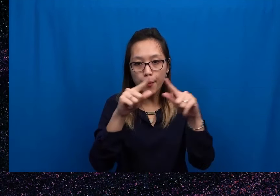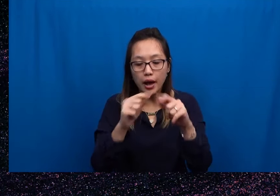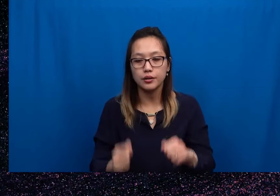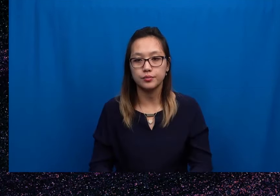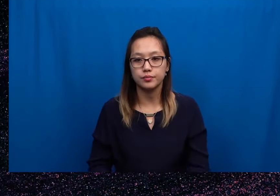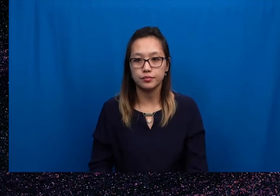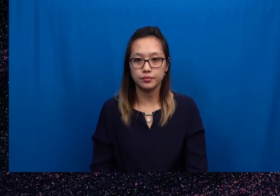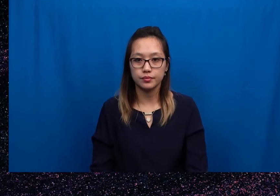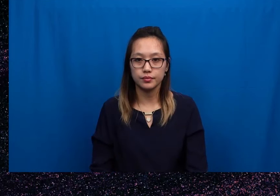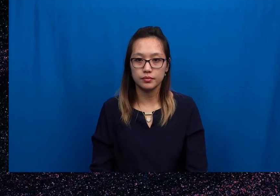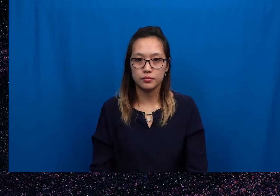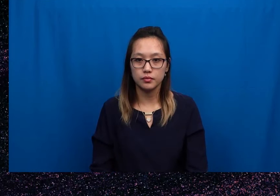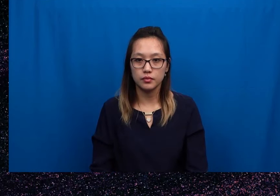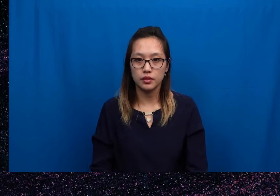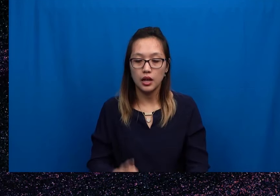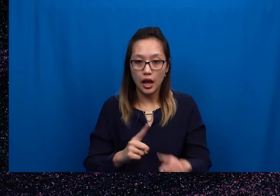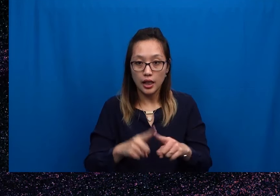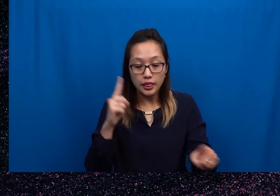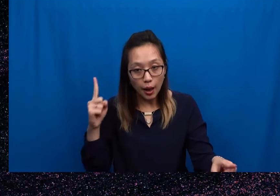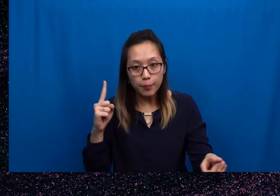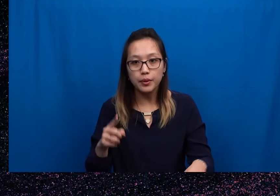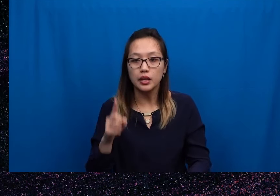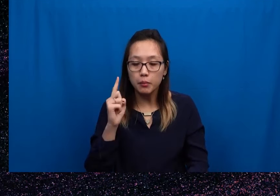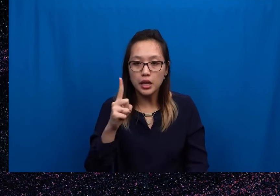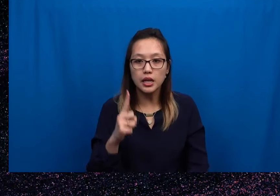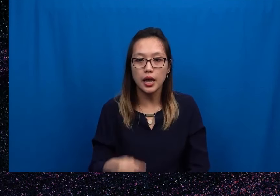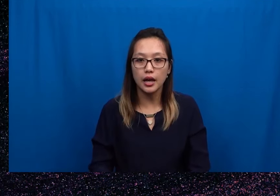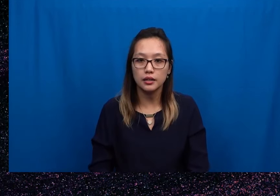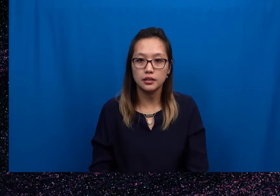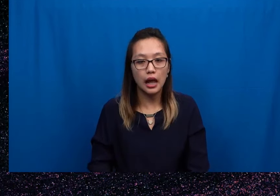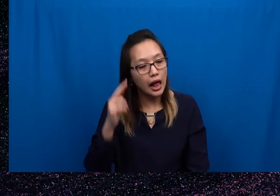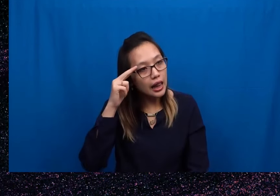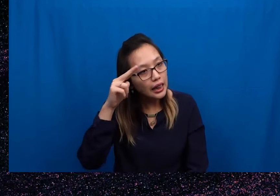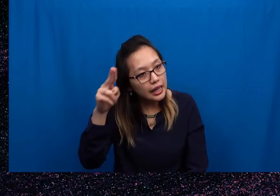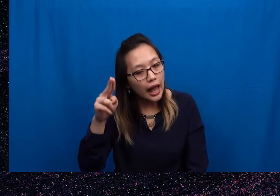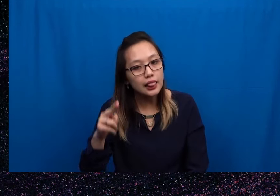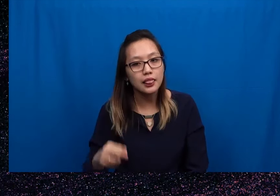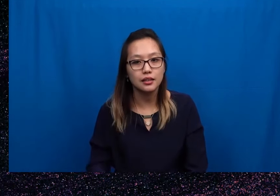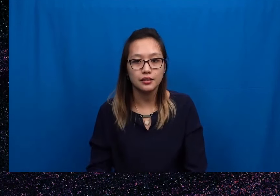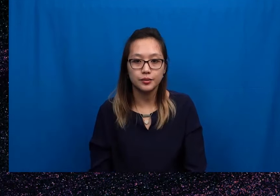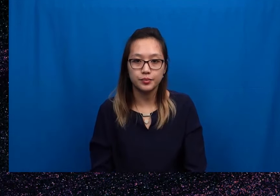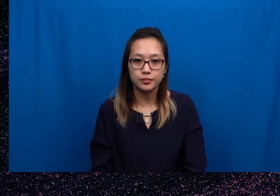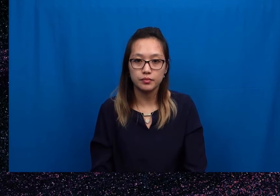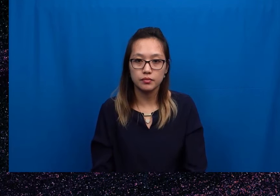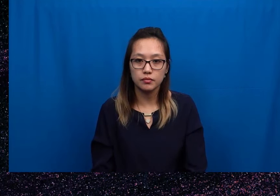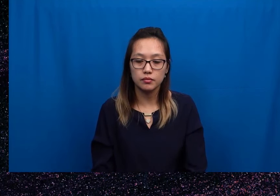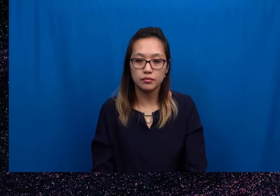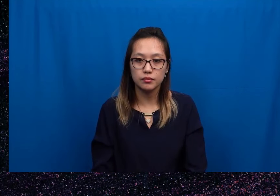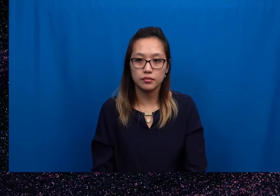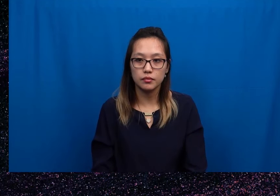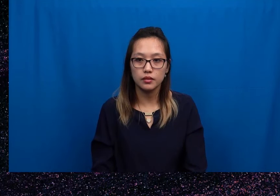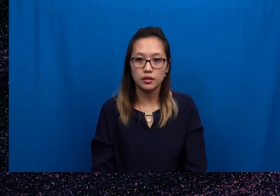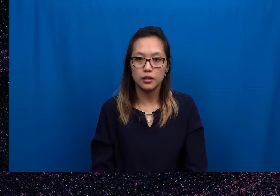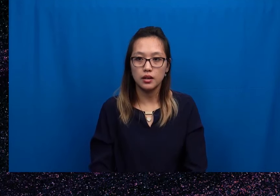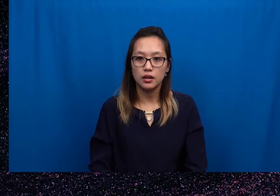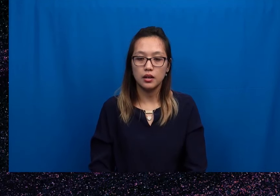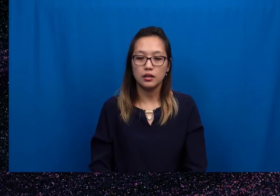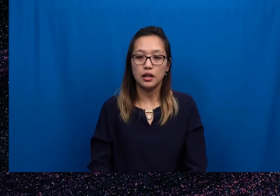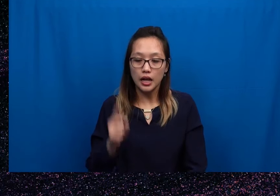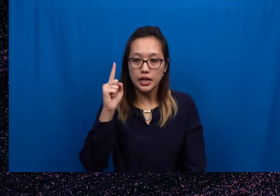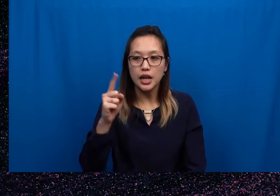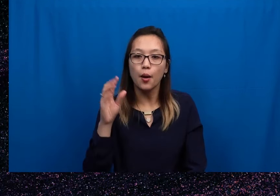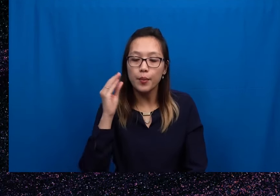terpelajar. Tapi sekalipun demikian, coba lihat kesaksiannya saudara. Dia berkata di dalam Roma 7 ayat